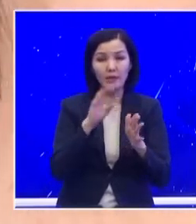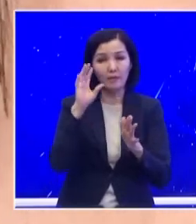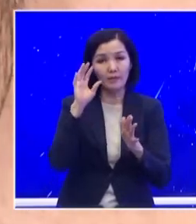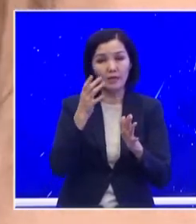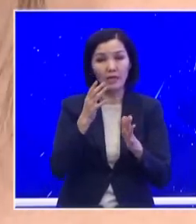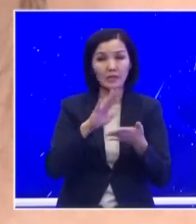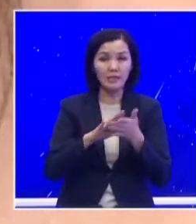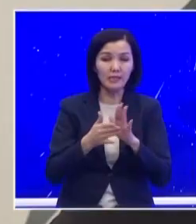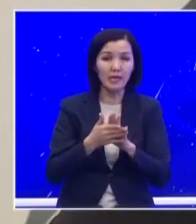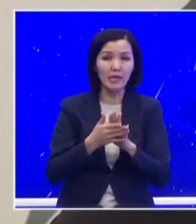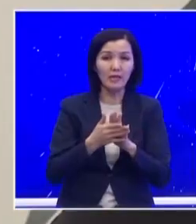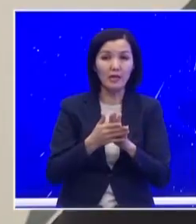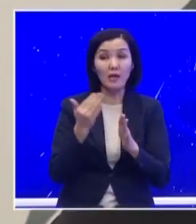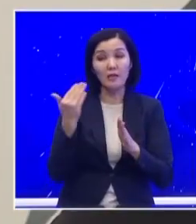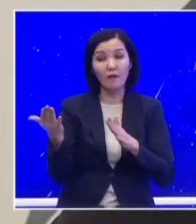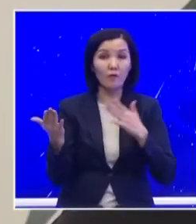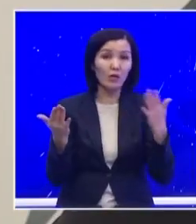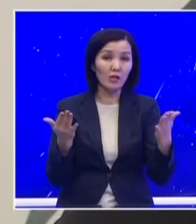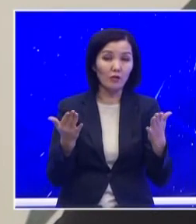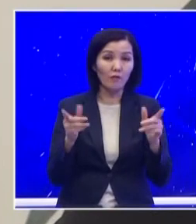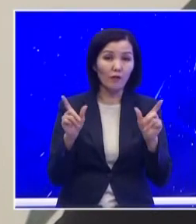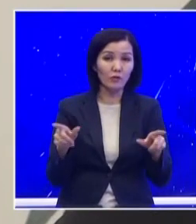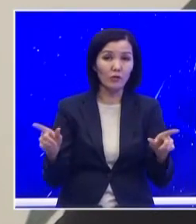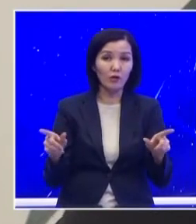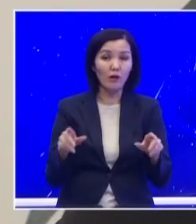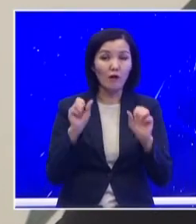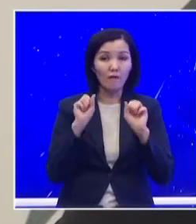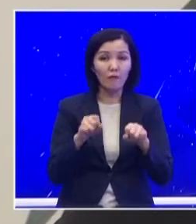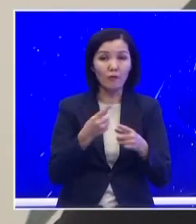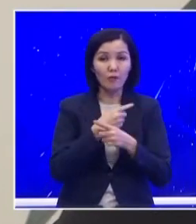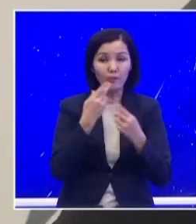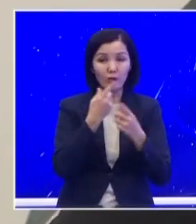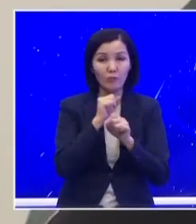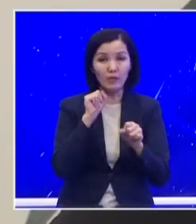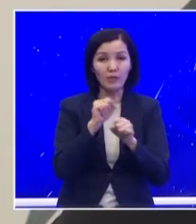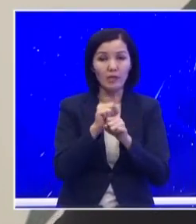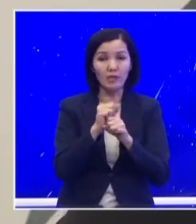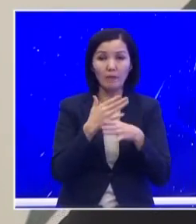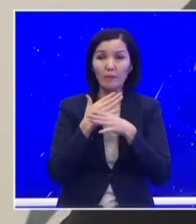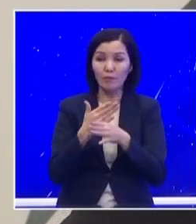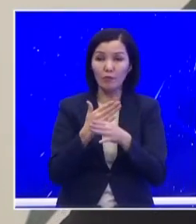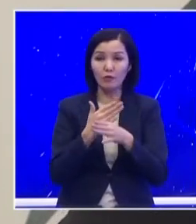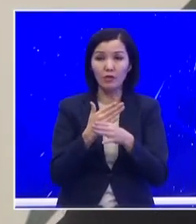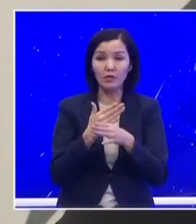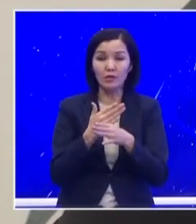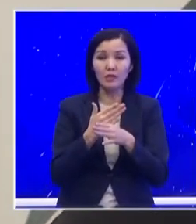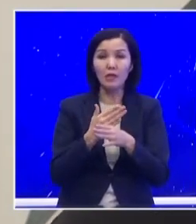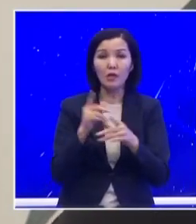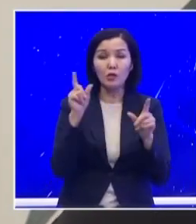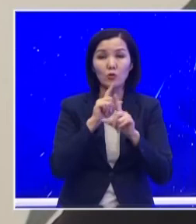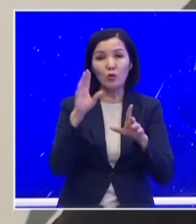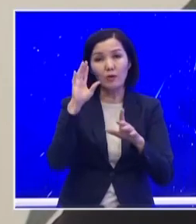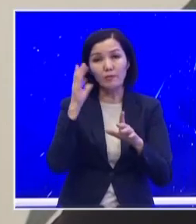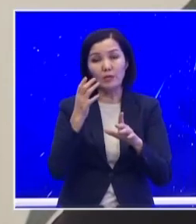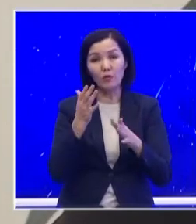психологическое состояние того или иного учащегося, сможет вовремя предупредить трагедию. С целью повышения профессиональной компетенции школьных